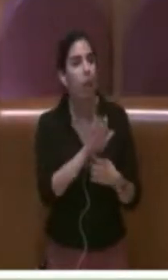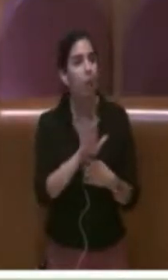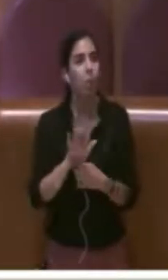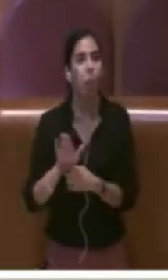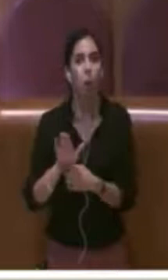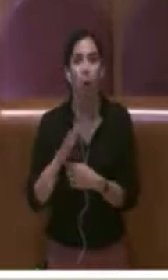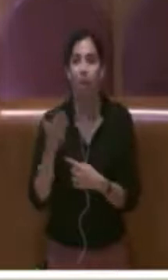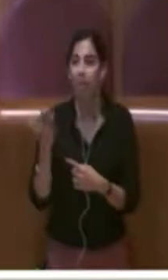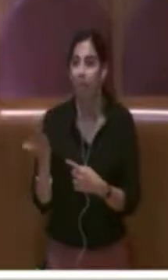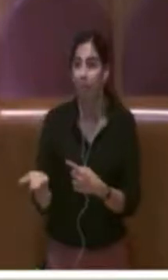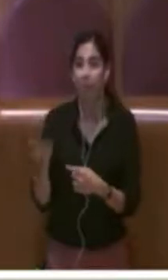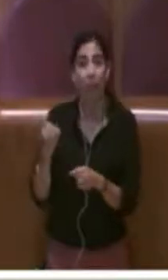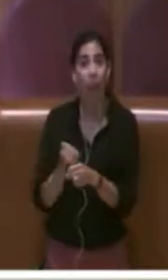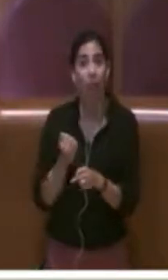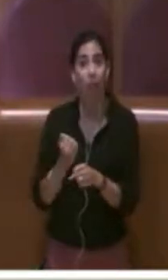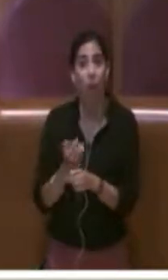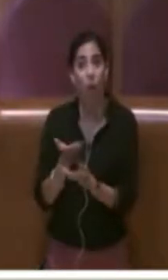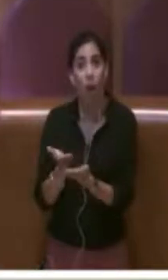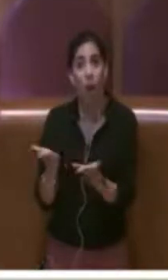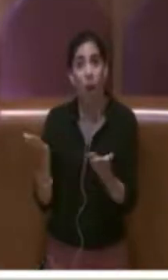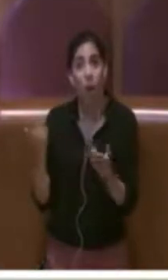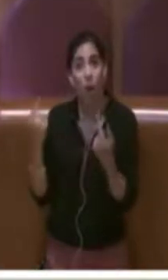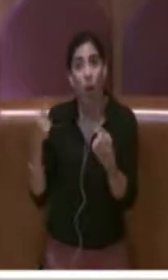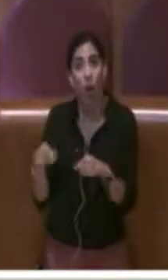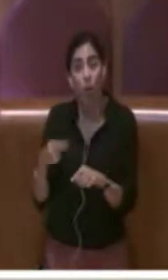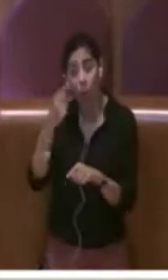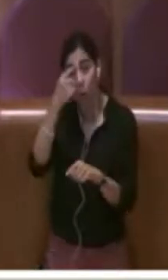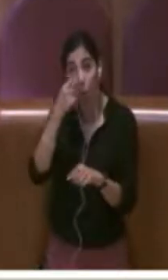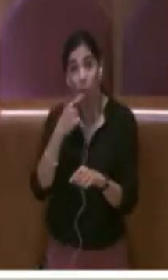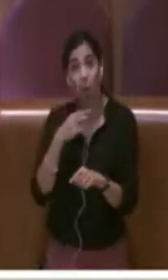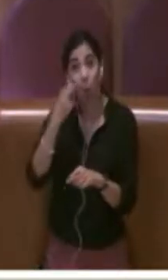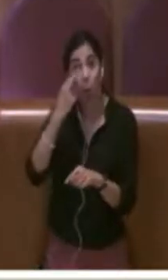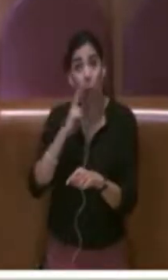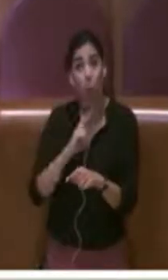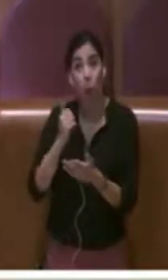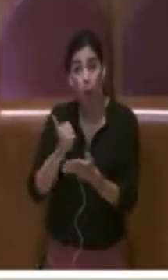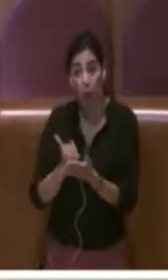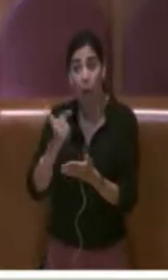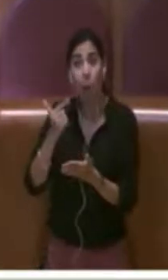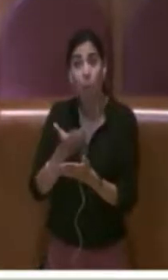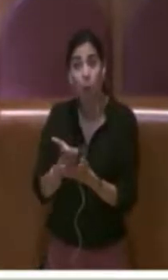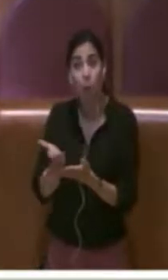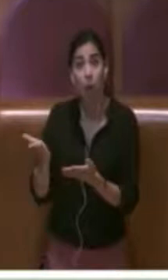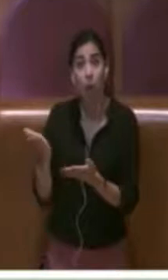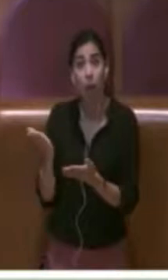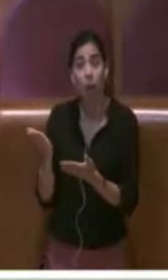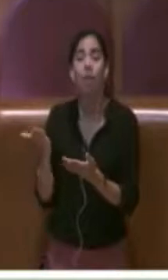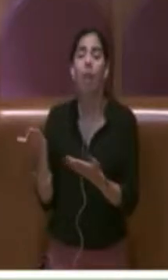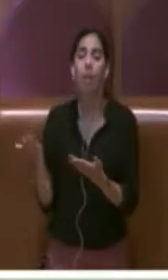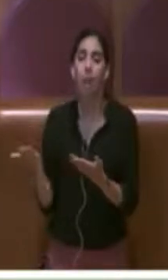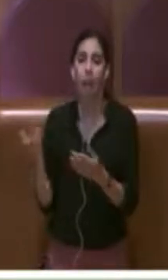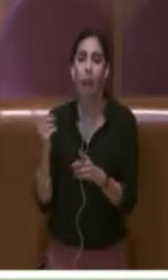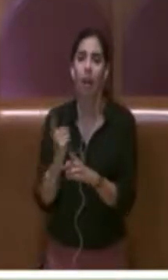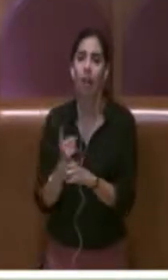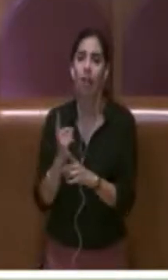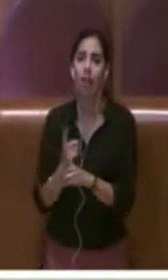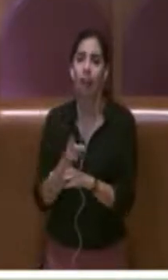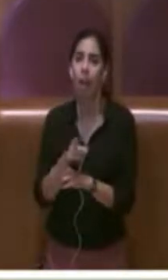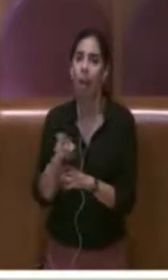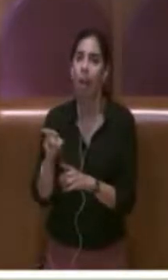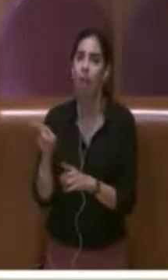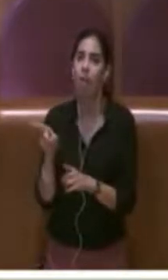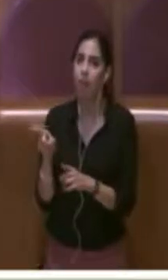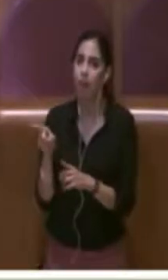come questi lavoratori come questi lavoratori svolgono debba essere effettuato